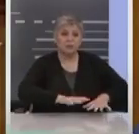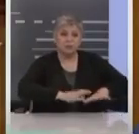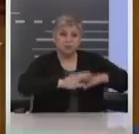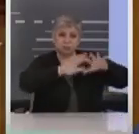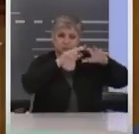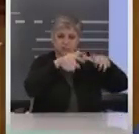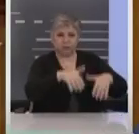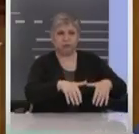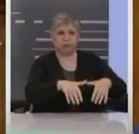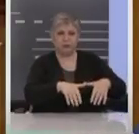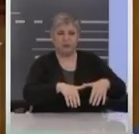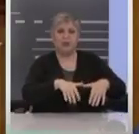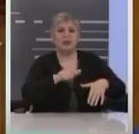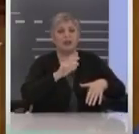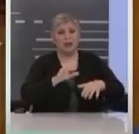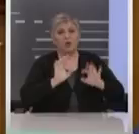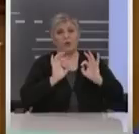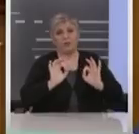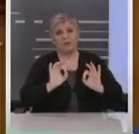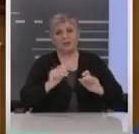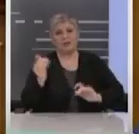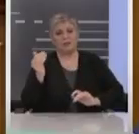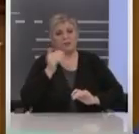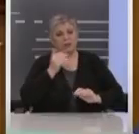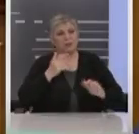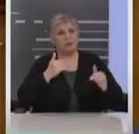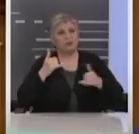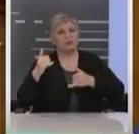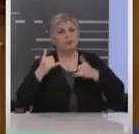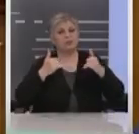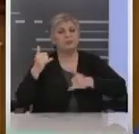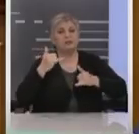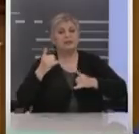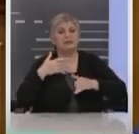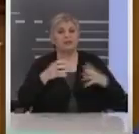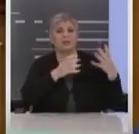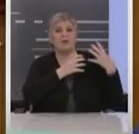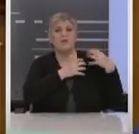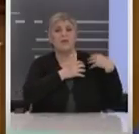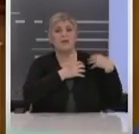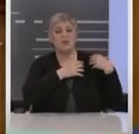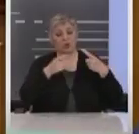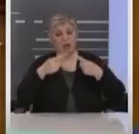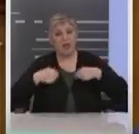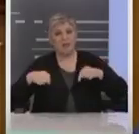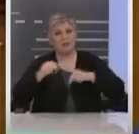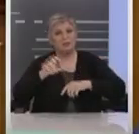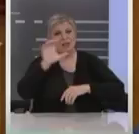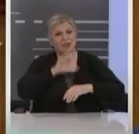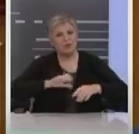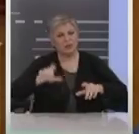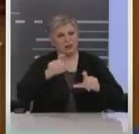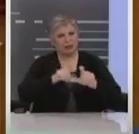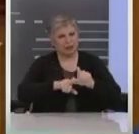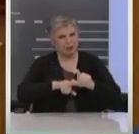επικοινωνήσαμε, όπως έπρεπε άλλωστε, με τους αρμόδιους επιτρόπους για να δούμε τον τρόπο με τον οποίο